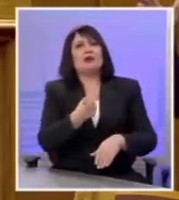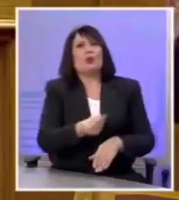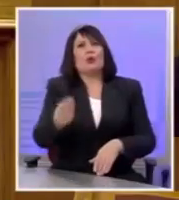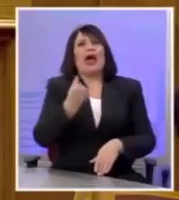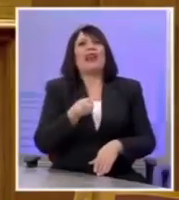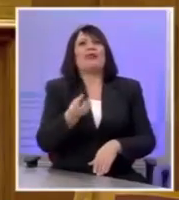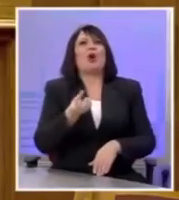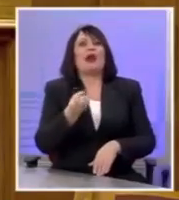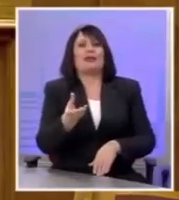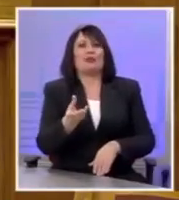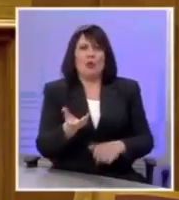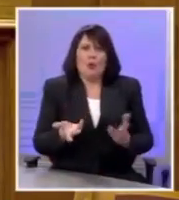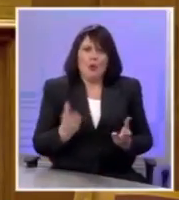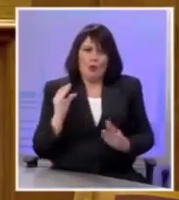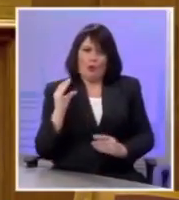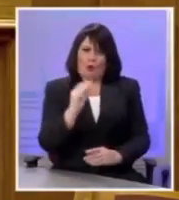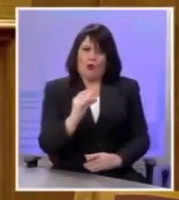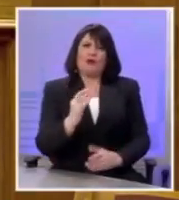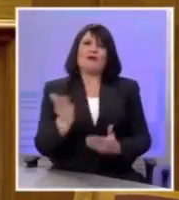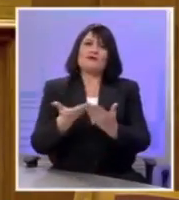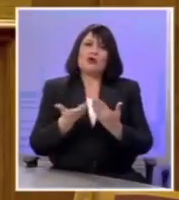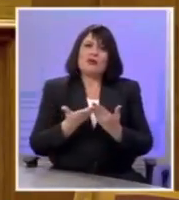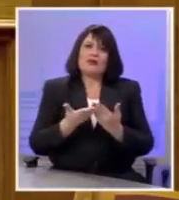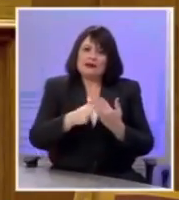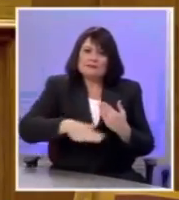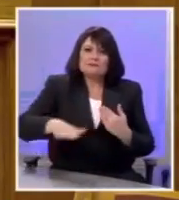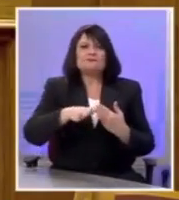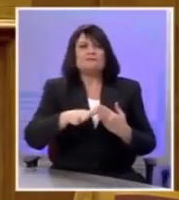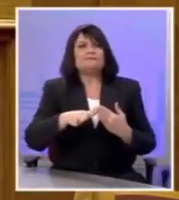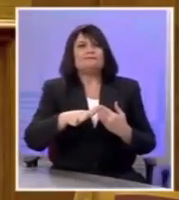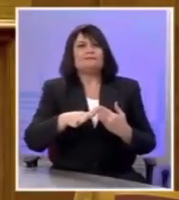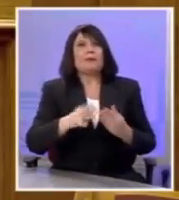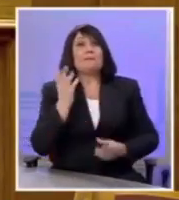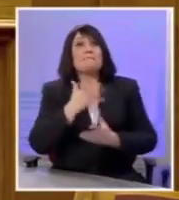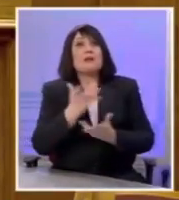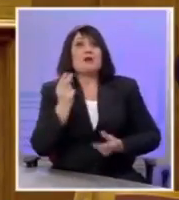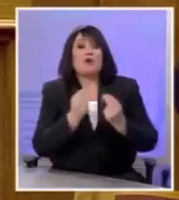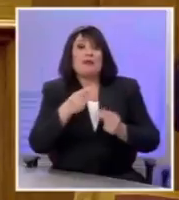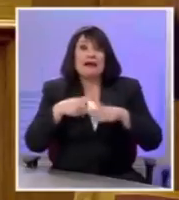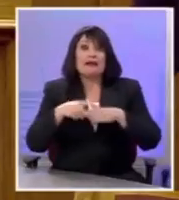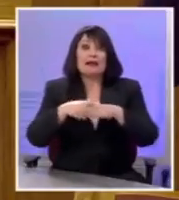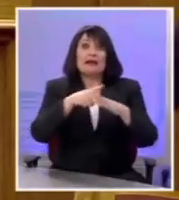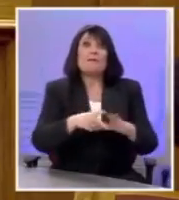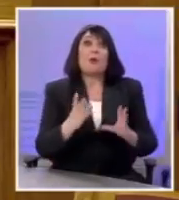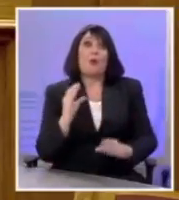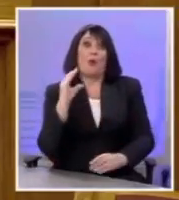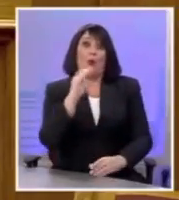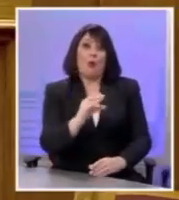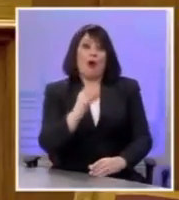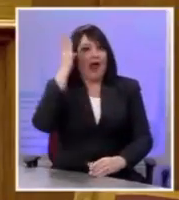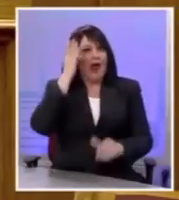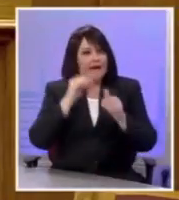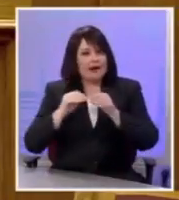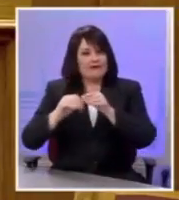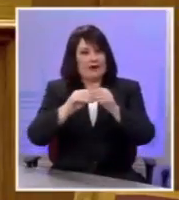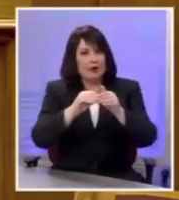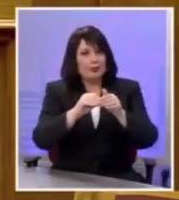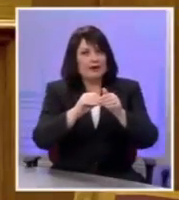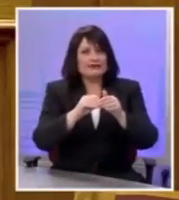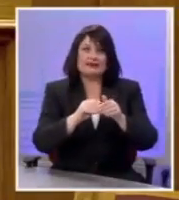αριθμός, όταν υπήρχε βοήθεια εσωτερική ότι είναι μεγάλο το πρόβλημα των τραπεζών και θα χρειαστεί μεγάλο ποσό για την ανακαθελοποίηση,